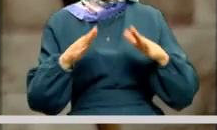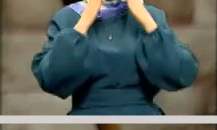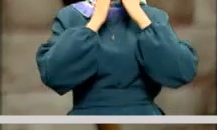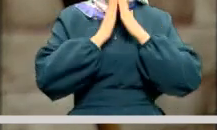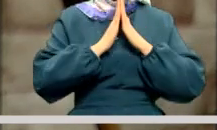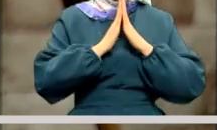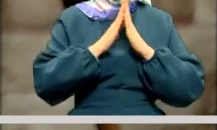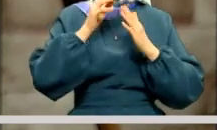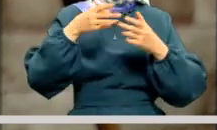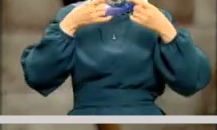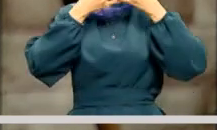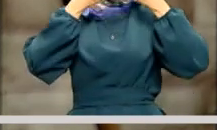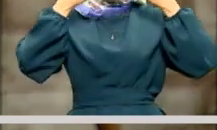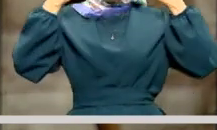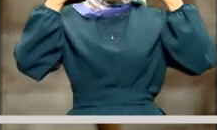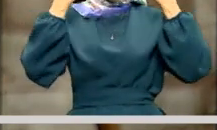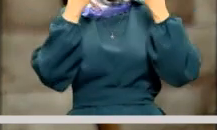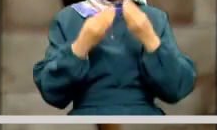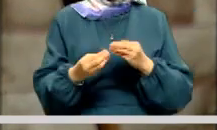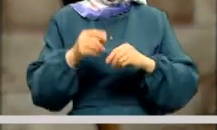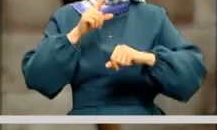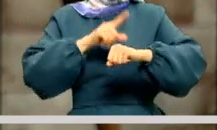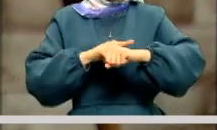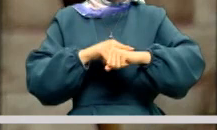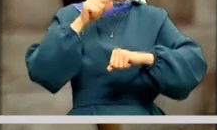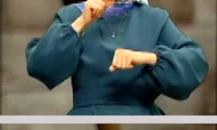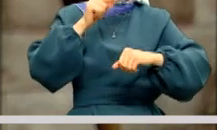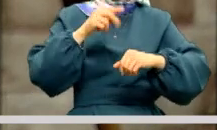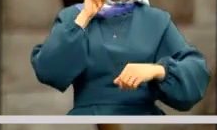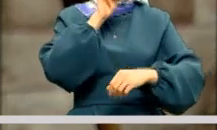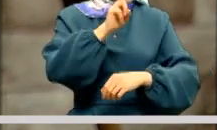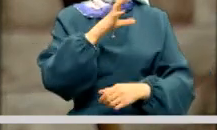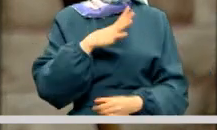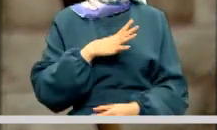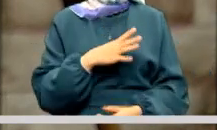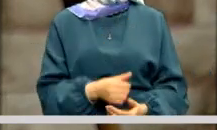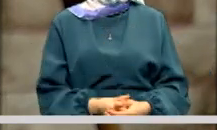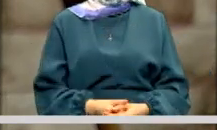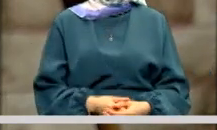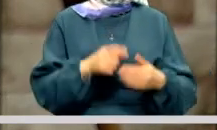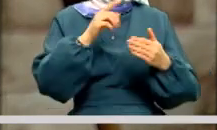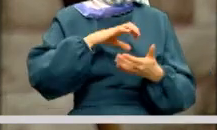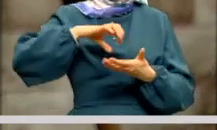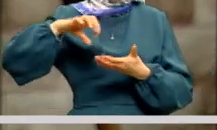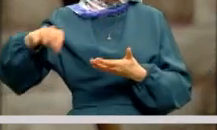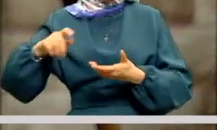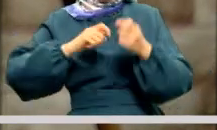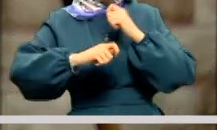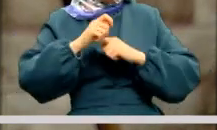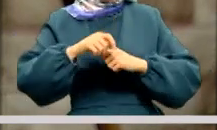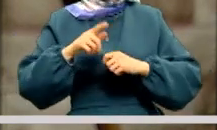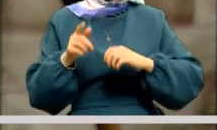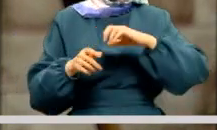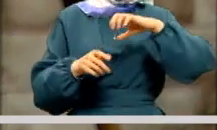özellikle maske kullanılan zamanlarda hep şunu gördük yani bir kısmımız kullanıyor bir kısmımız